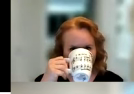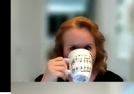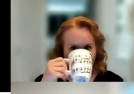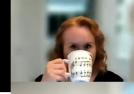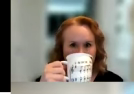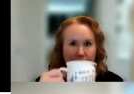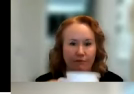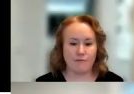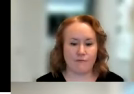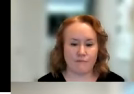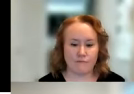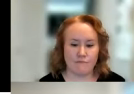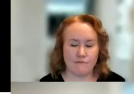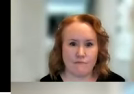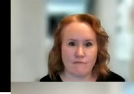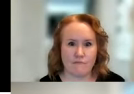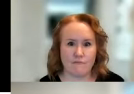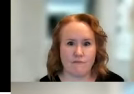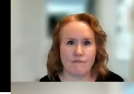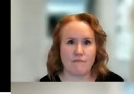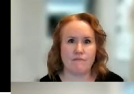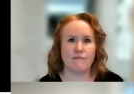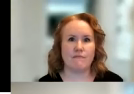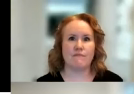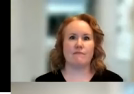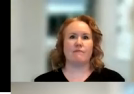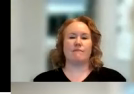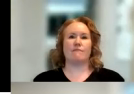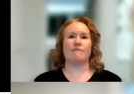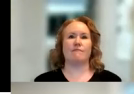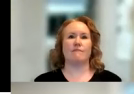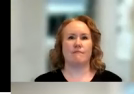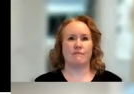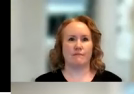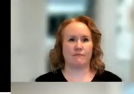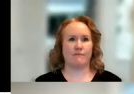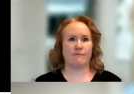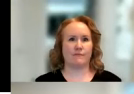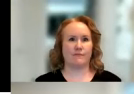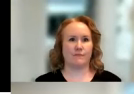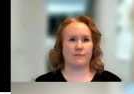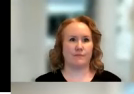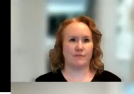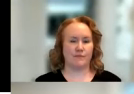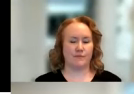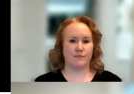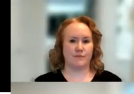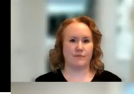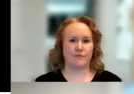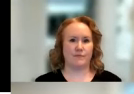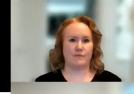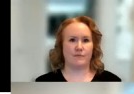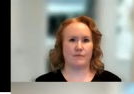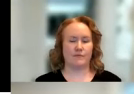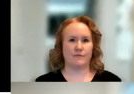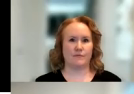Det også et krav om at det må være forståelig. Målet med nettsider vanligvis at brukerne skal forstå både hvordan sider